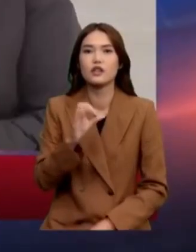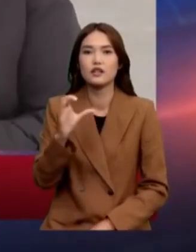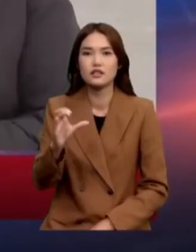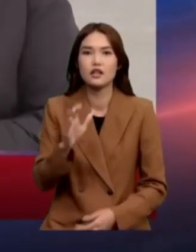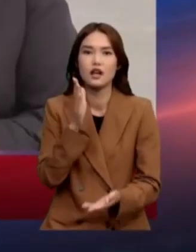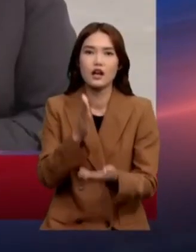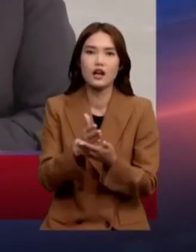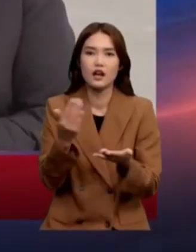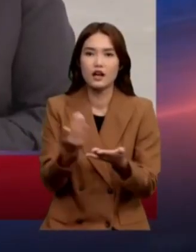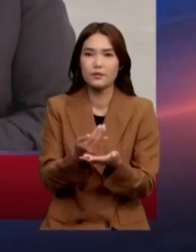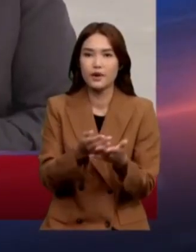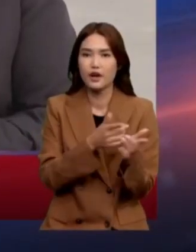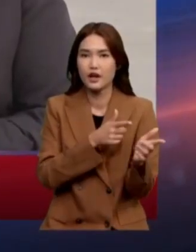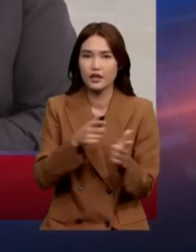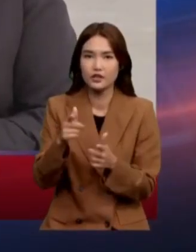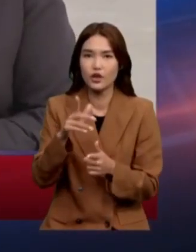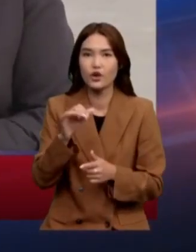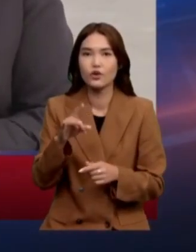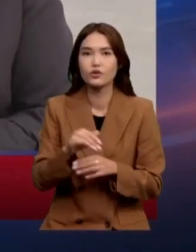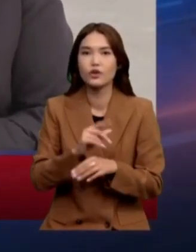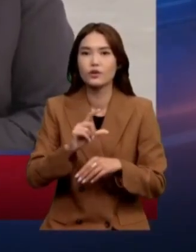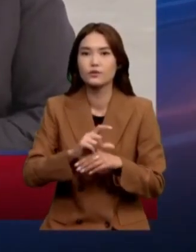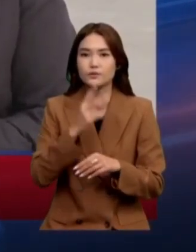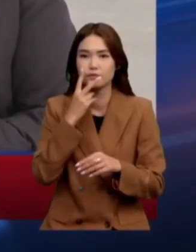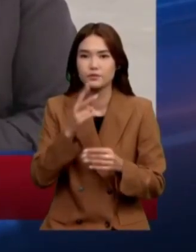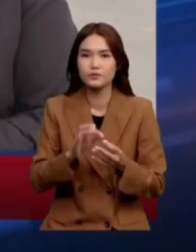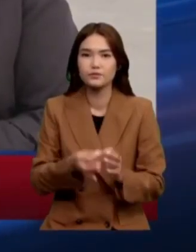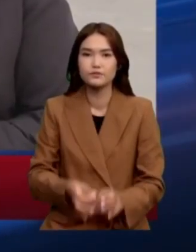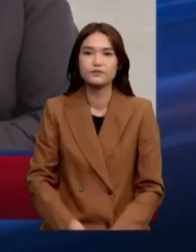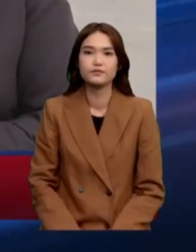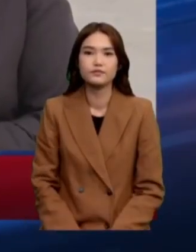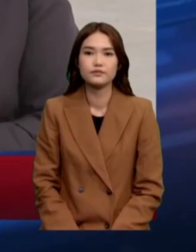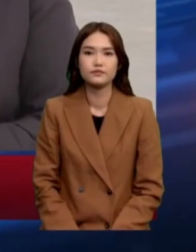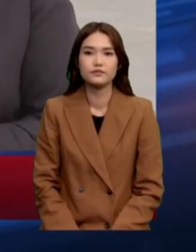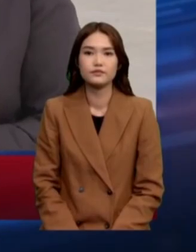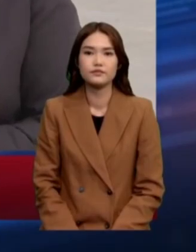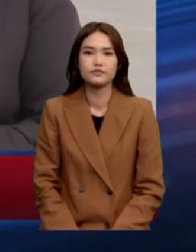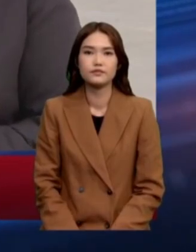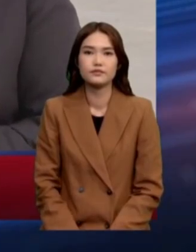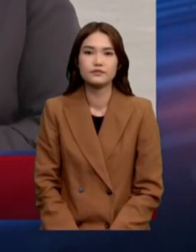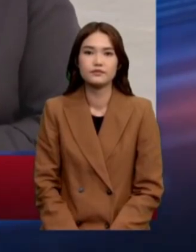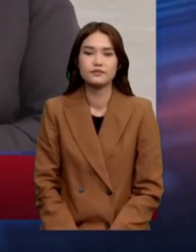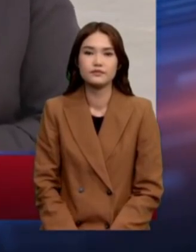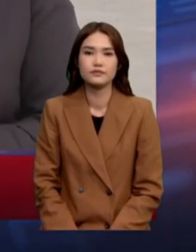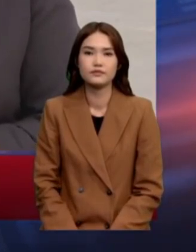айтып беруге дайын. Гүлназ, кеш жарық, сөз тізгіні өзіңде.